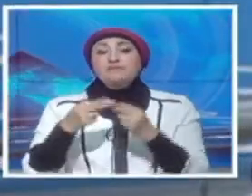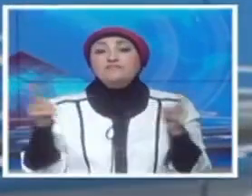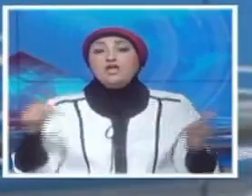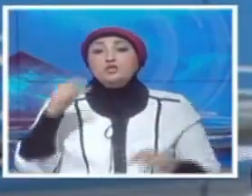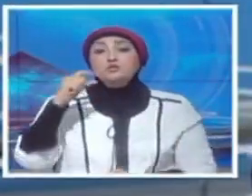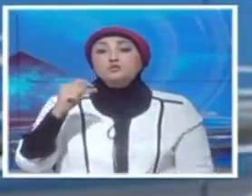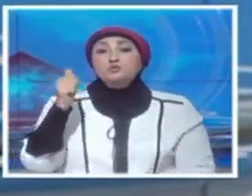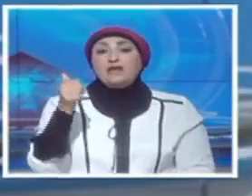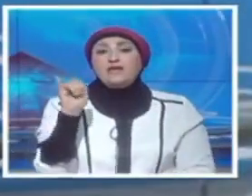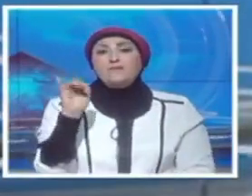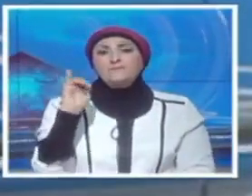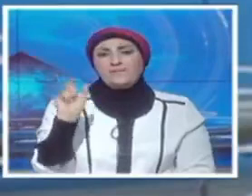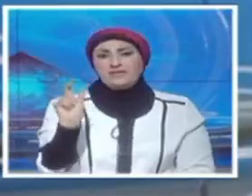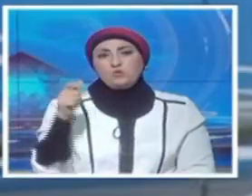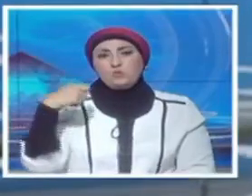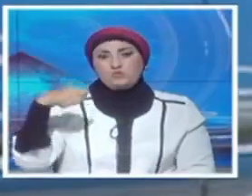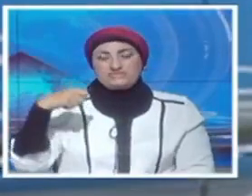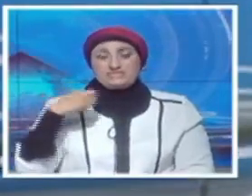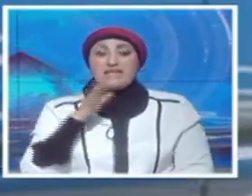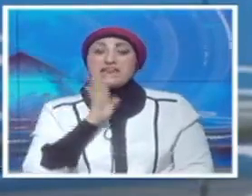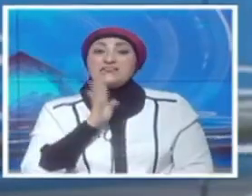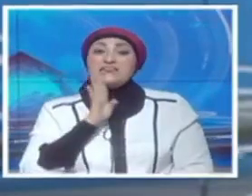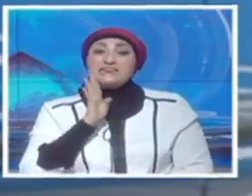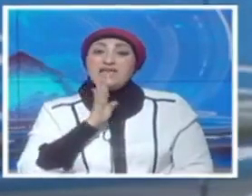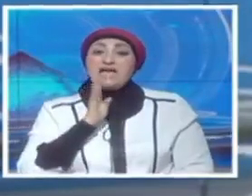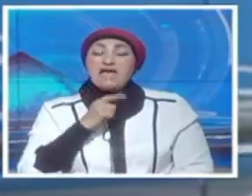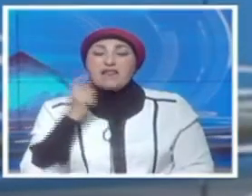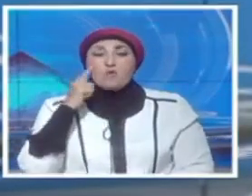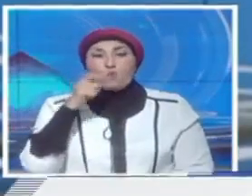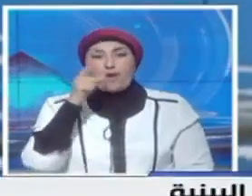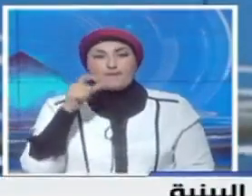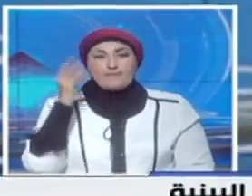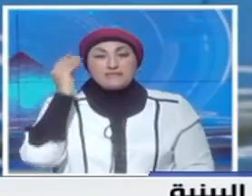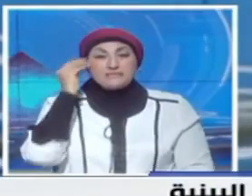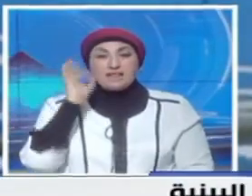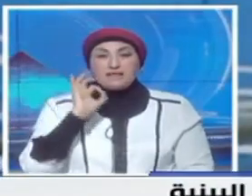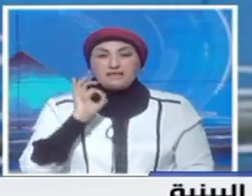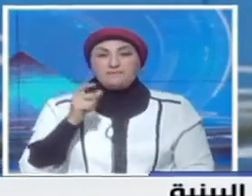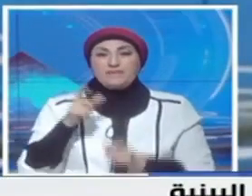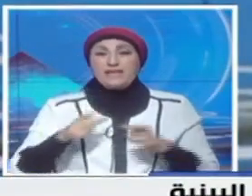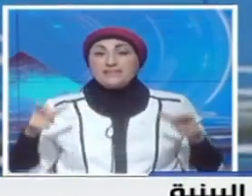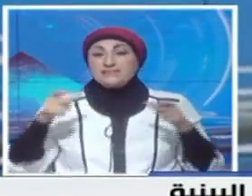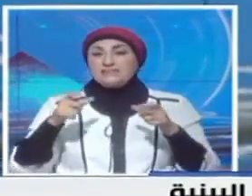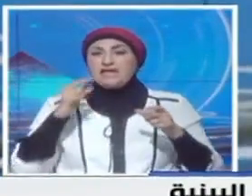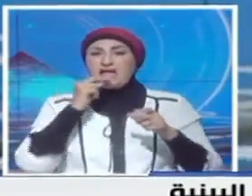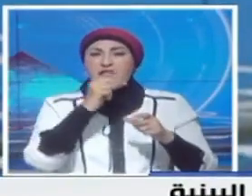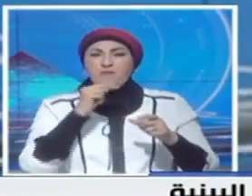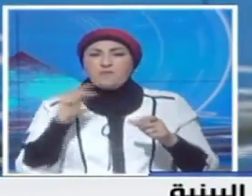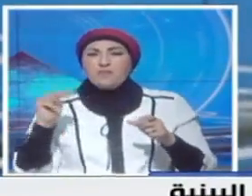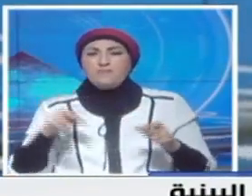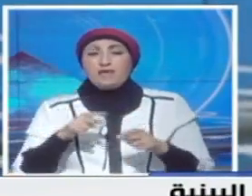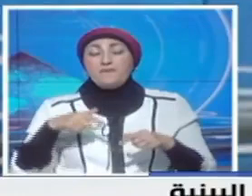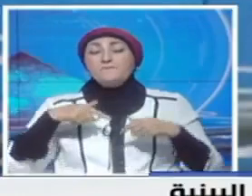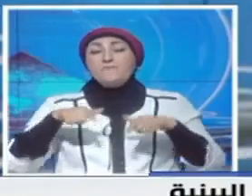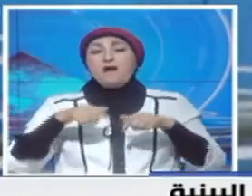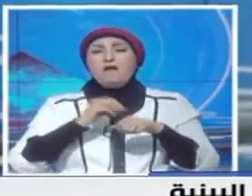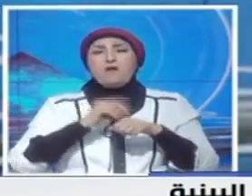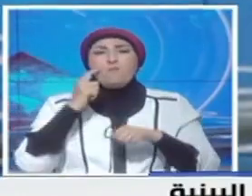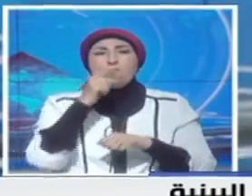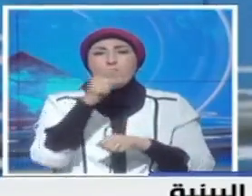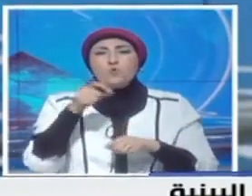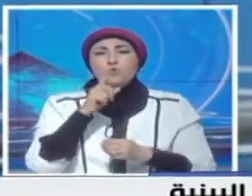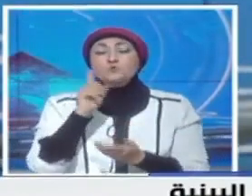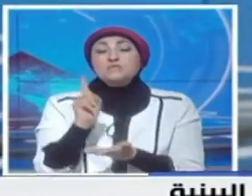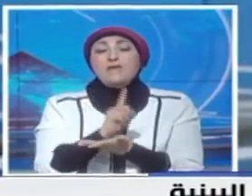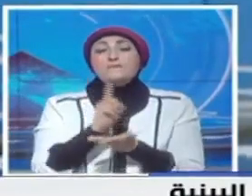افتتح وزير التعليم العالي والبحث العلمي دكتور أيمن عاشور فعاليات ندوة برامج البحوث البيئية